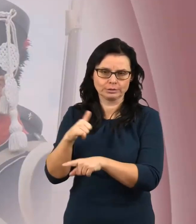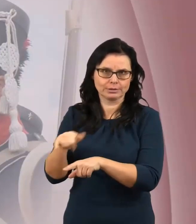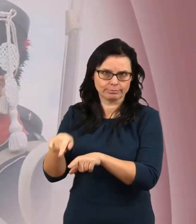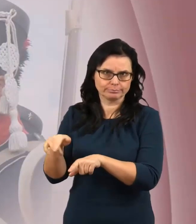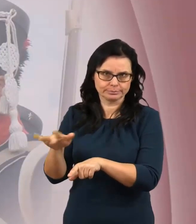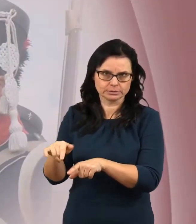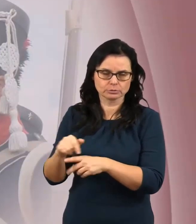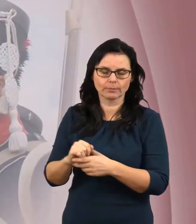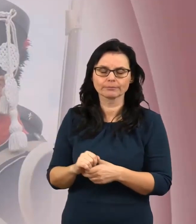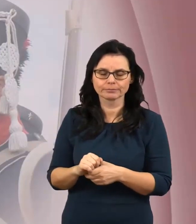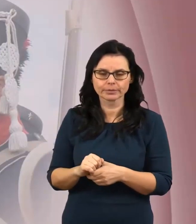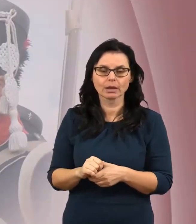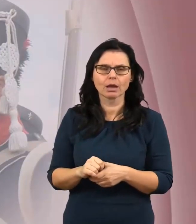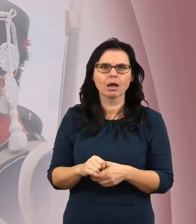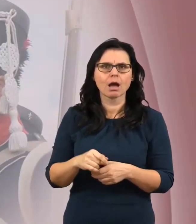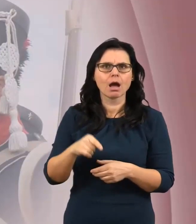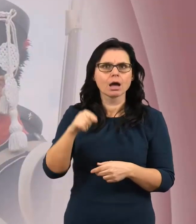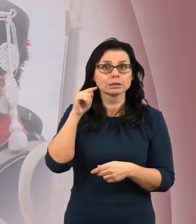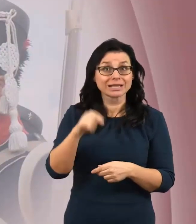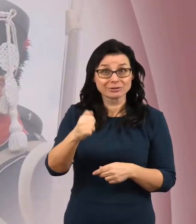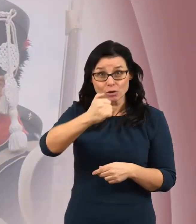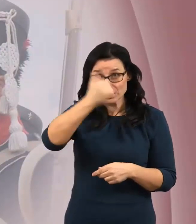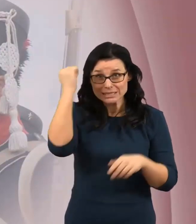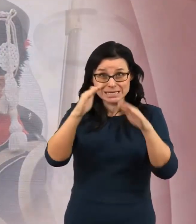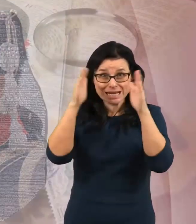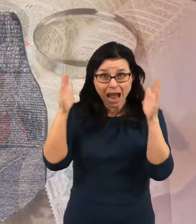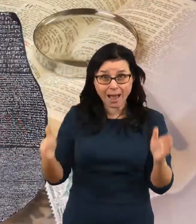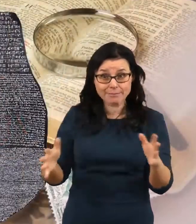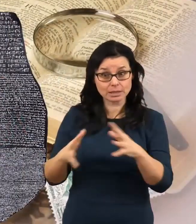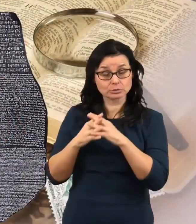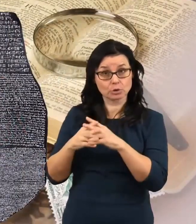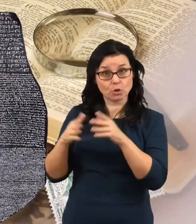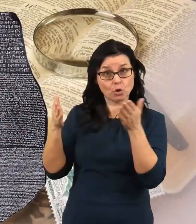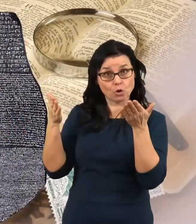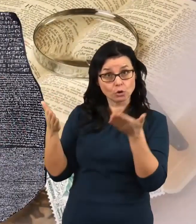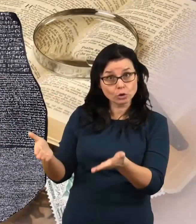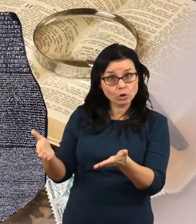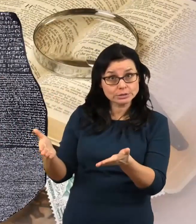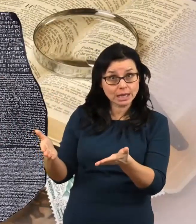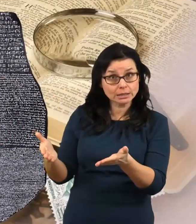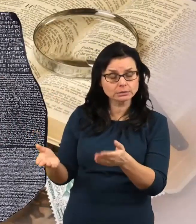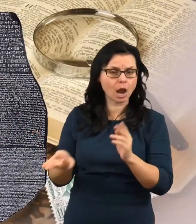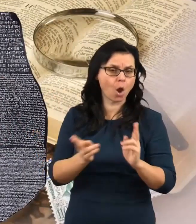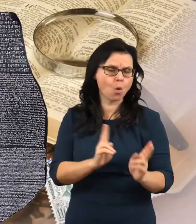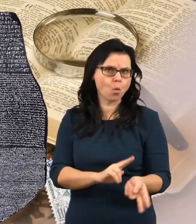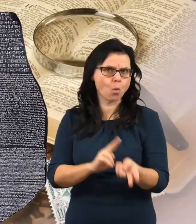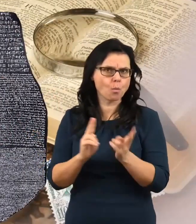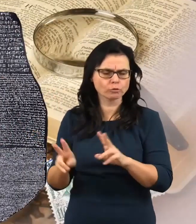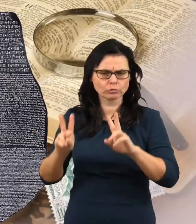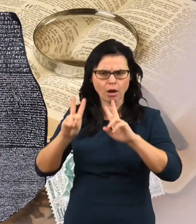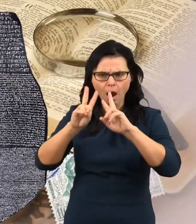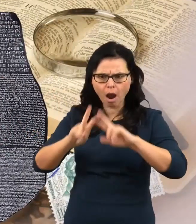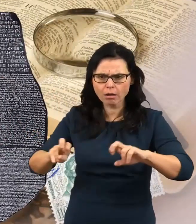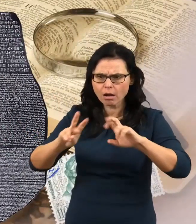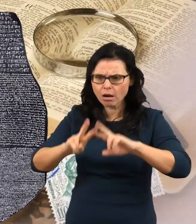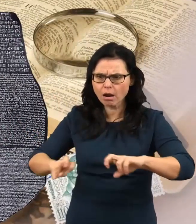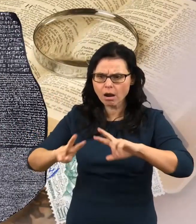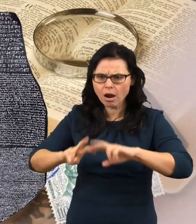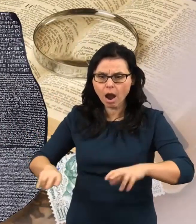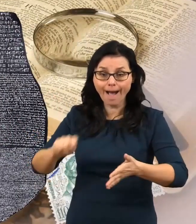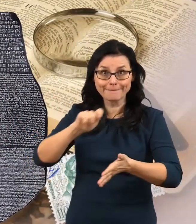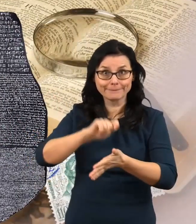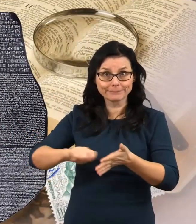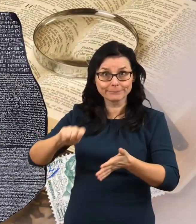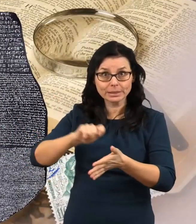No a vlastně byl to tento kámen z Rosetti a v podstatě to, že umožnil rozluštění démotického